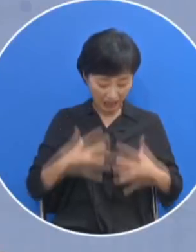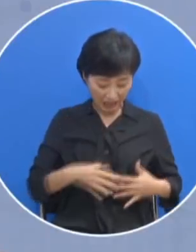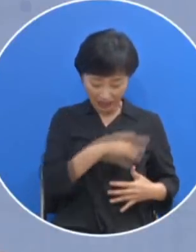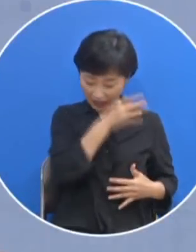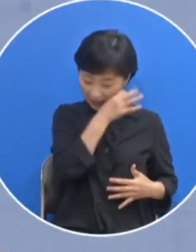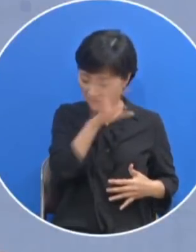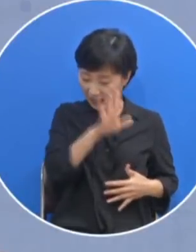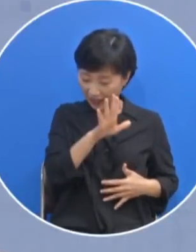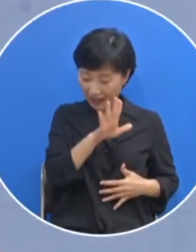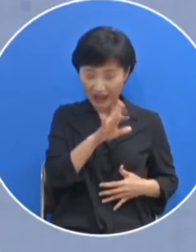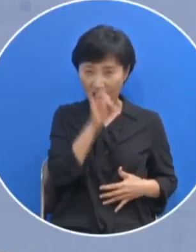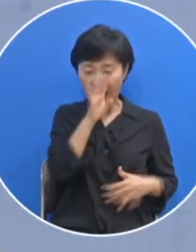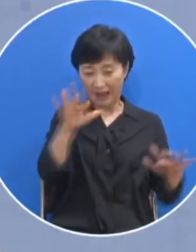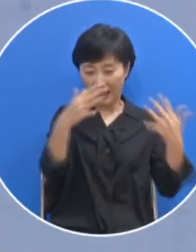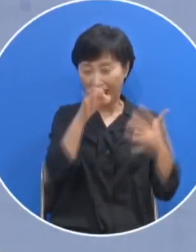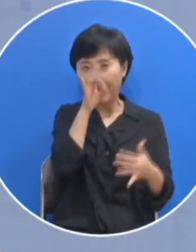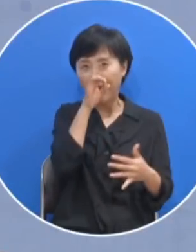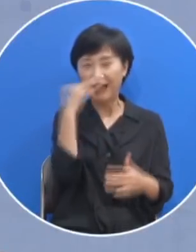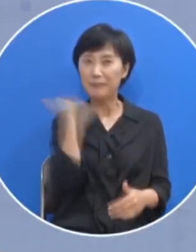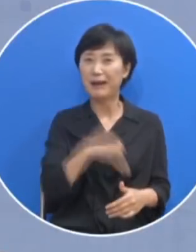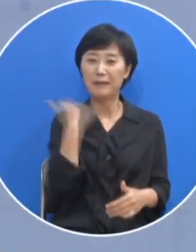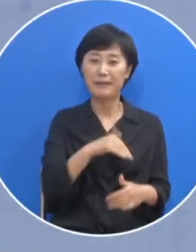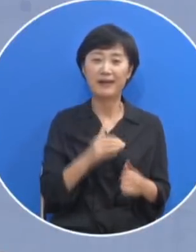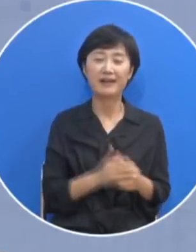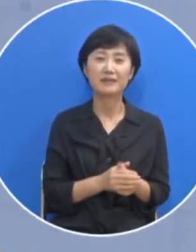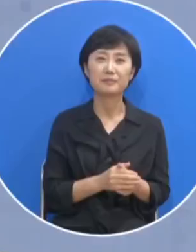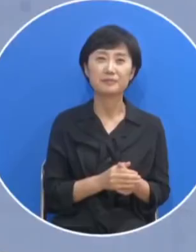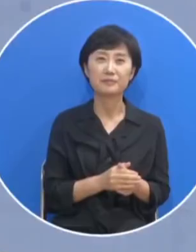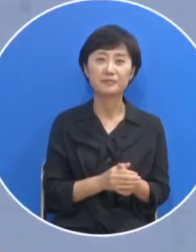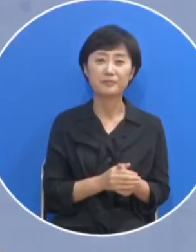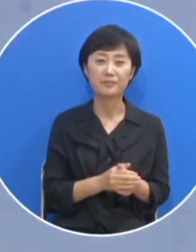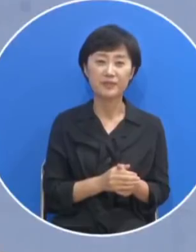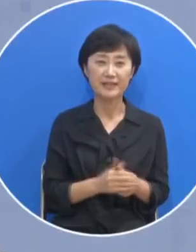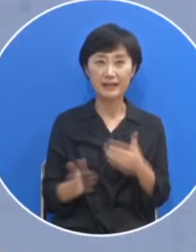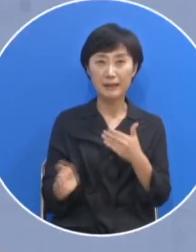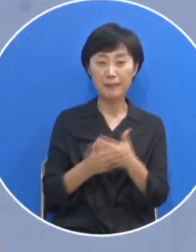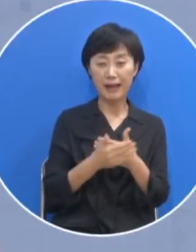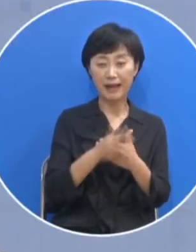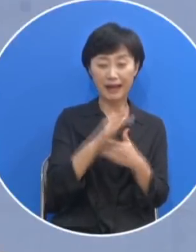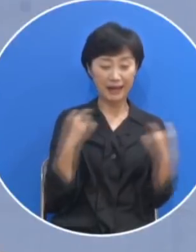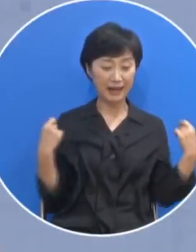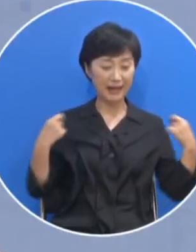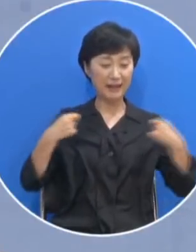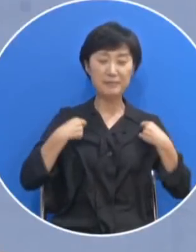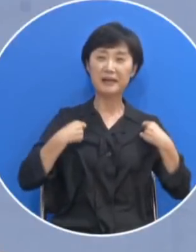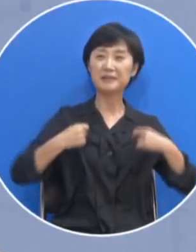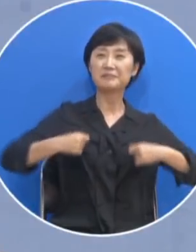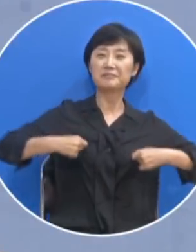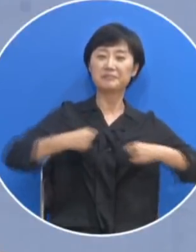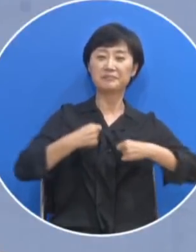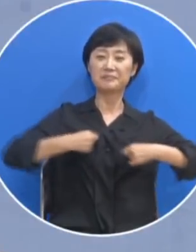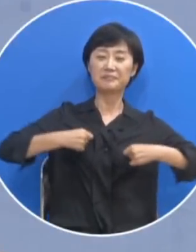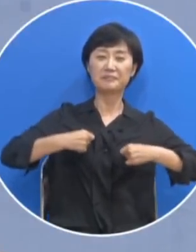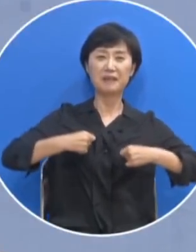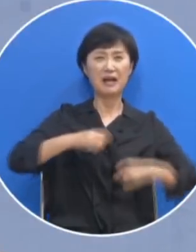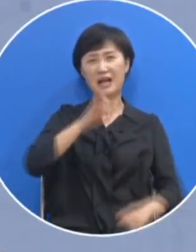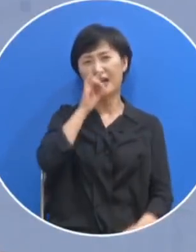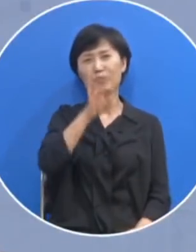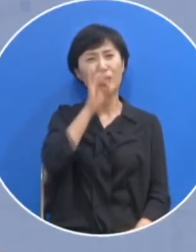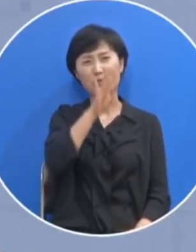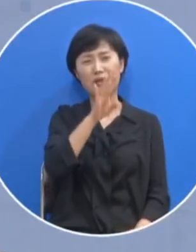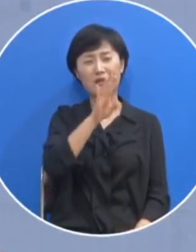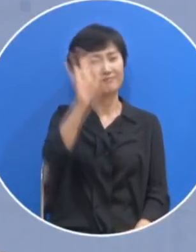rsr 딱해 너가 이건 쥐고 있다 그걸 지구를 강단에 올라가서 폼잡고 내가 누군데 그럽니까 말도 안 되는 소리요 건너